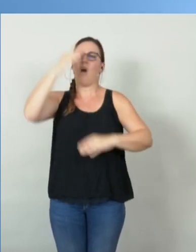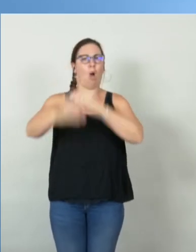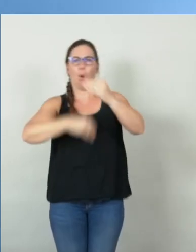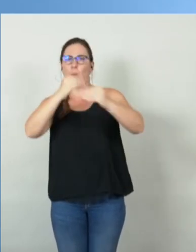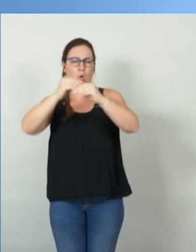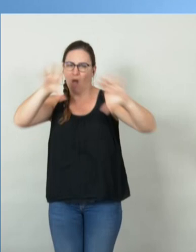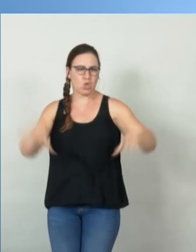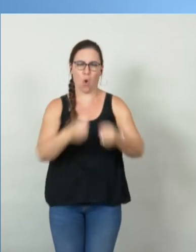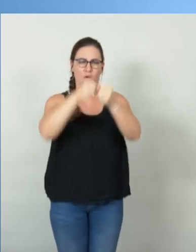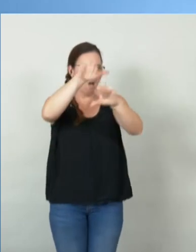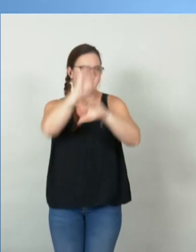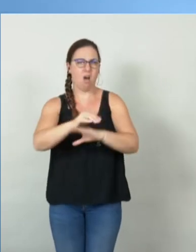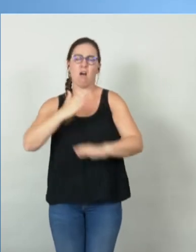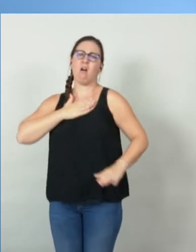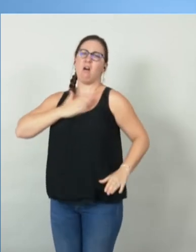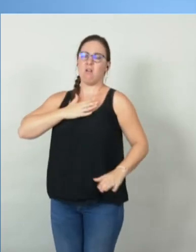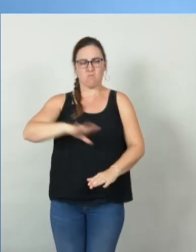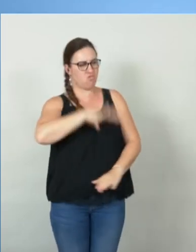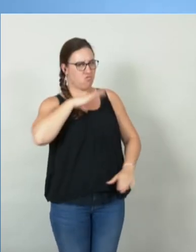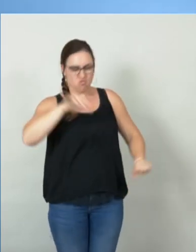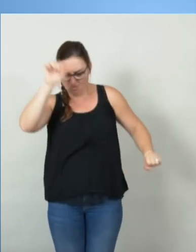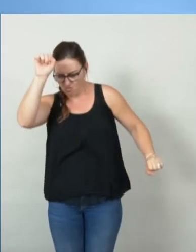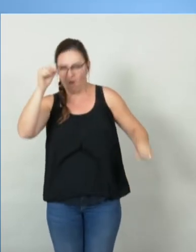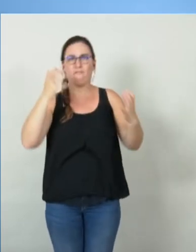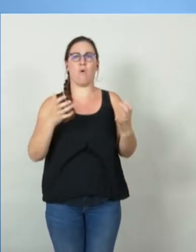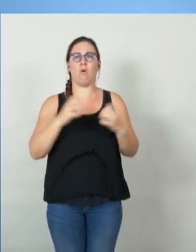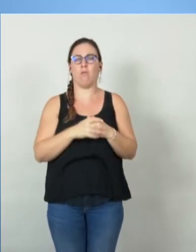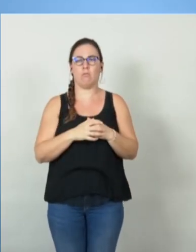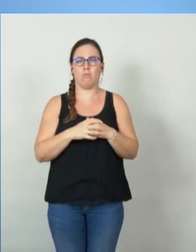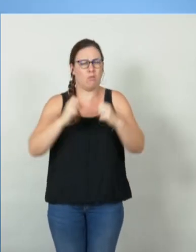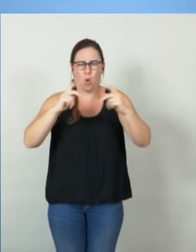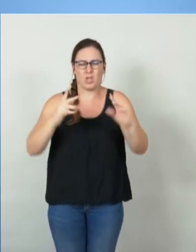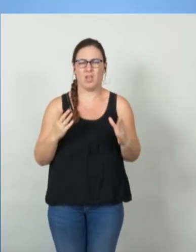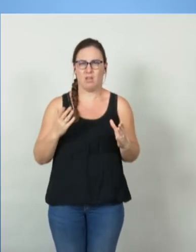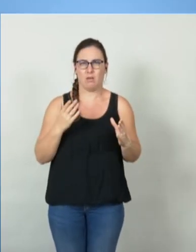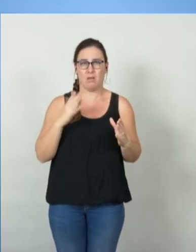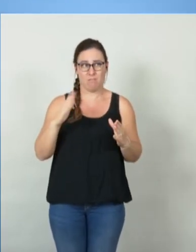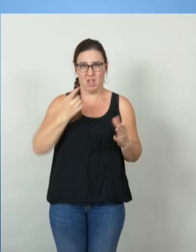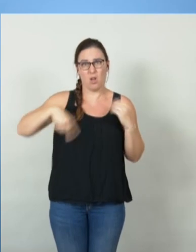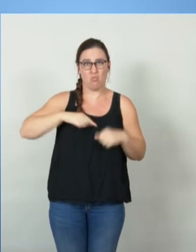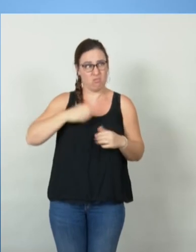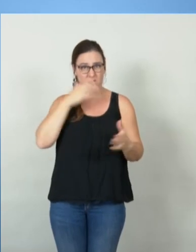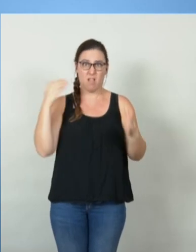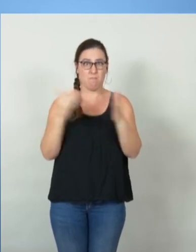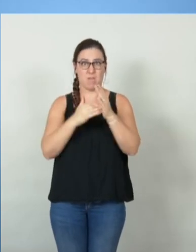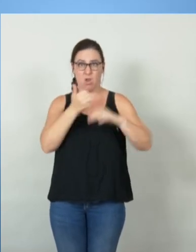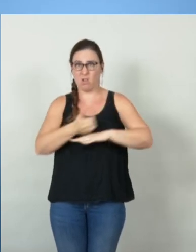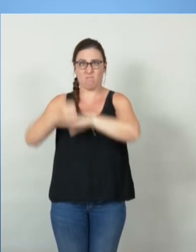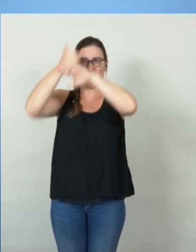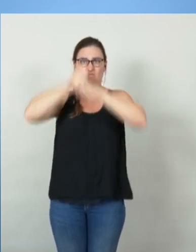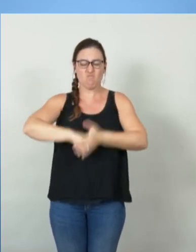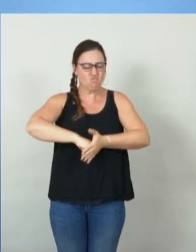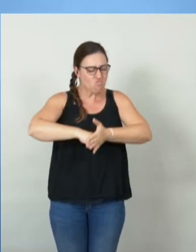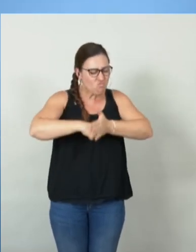qu'on va être les meilleurs et qu'on veut s'afficher comme les meilleurs ceci étant on va être le meilleur dans un estrémisme financier